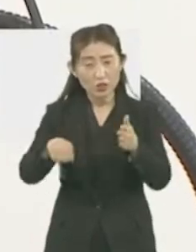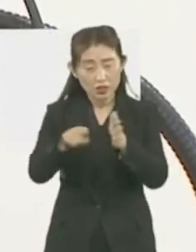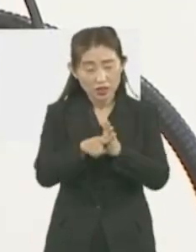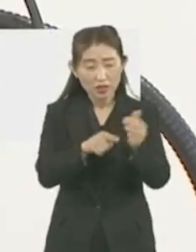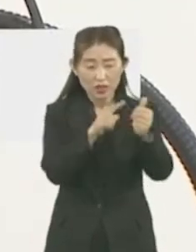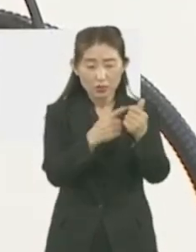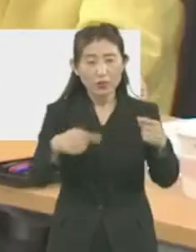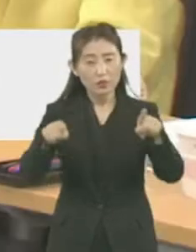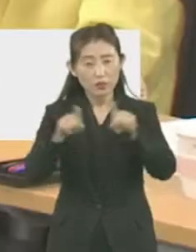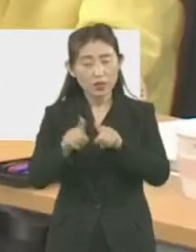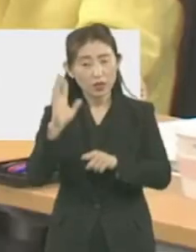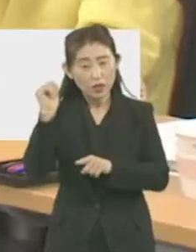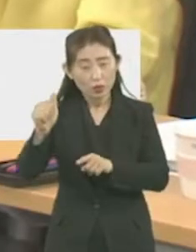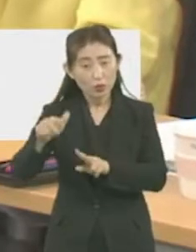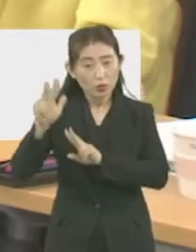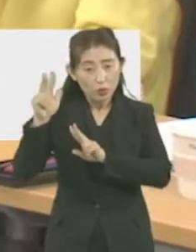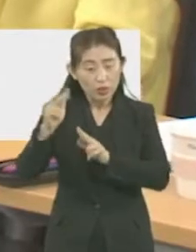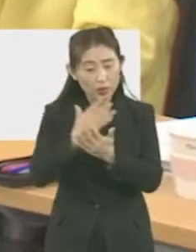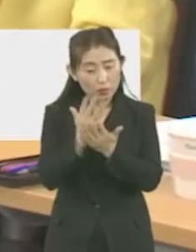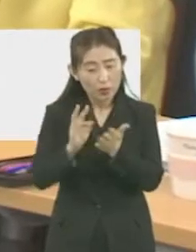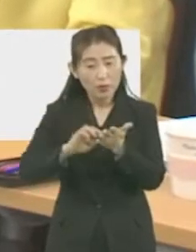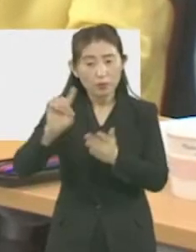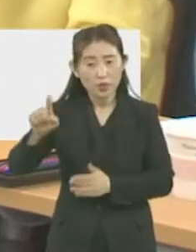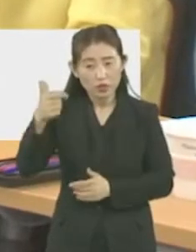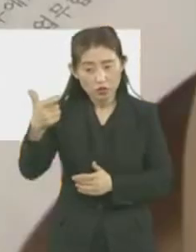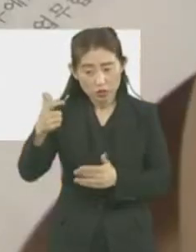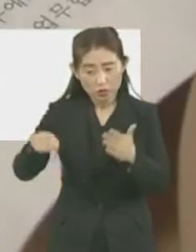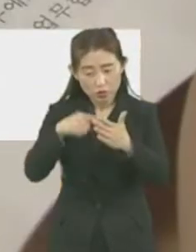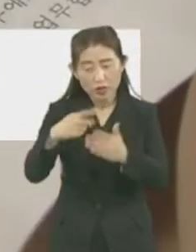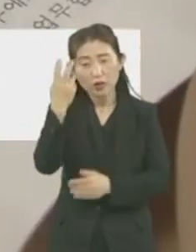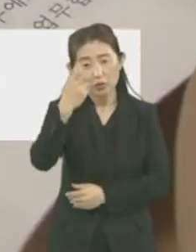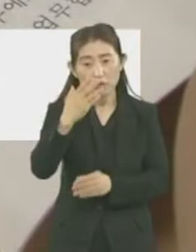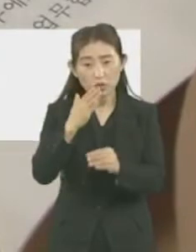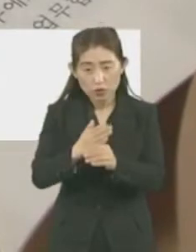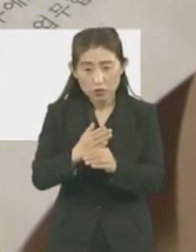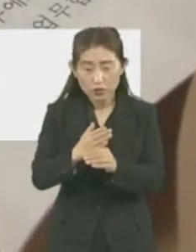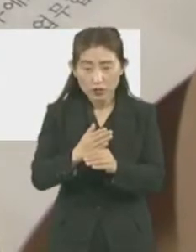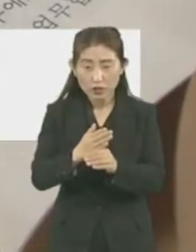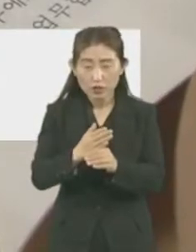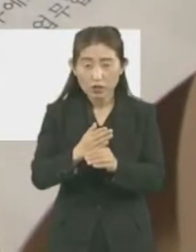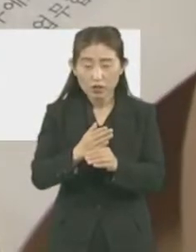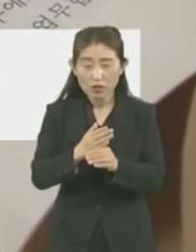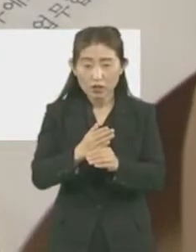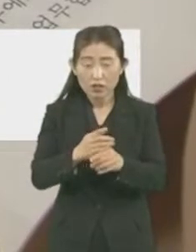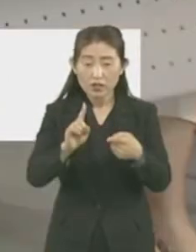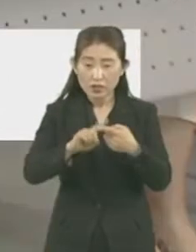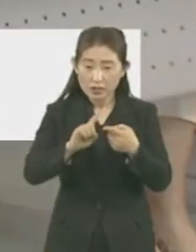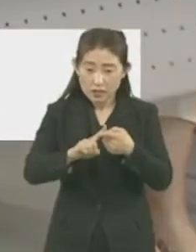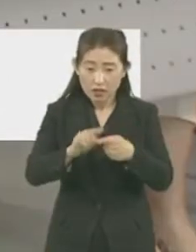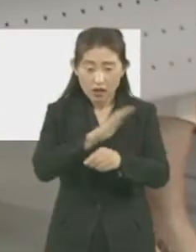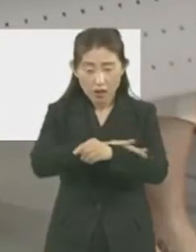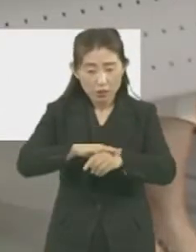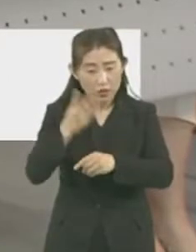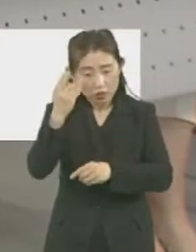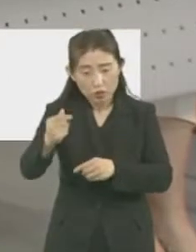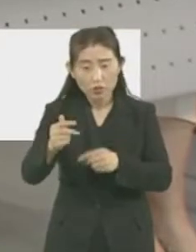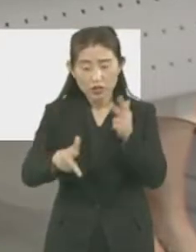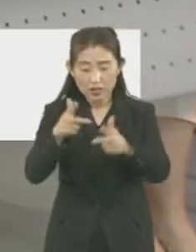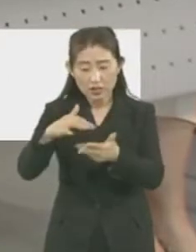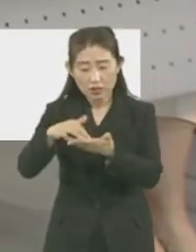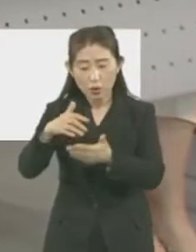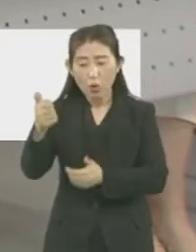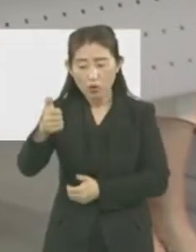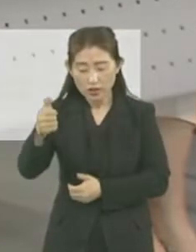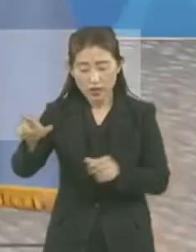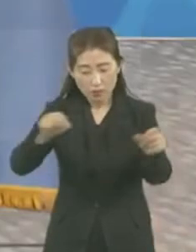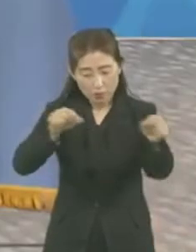당선인과 대통령의 지역 공약 160여 개를 검토 중으로 이 가운데 당선인의 철학을 잘 담아낼 50여 개를